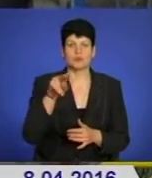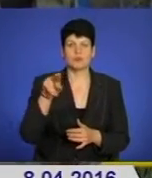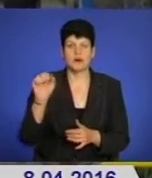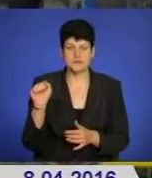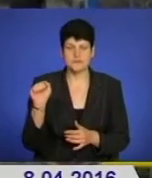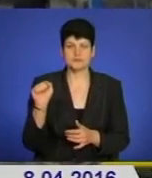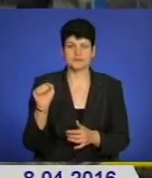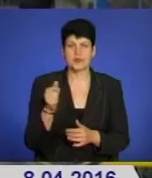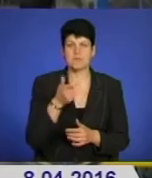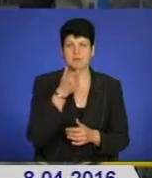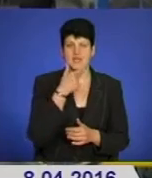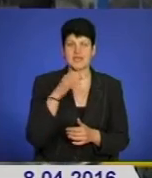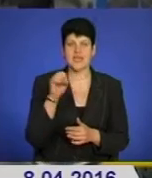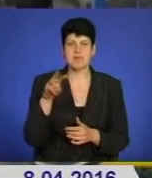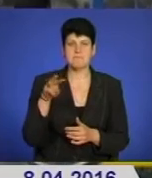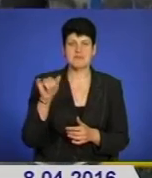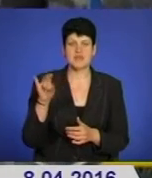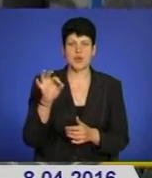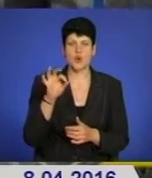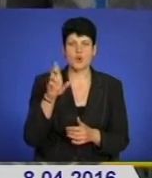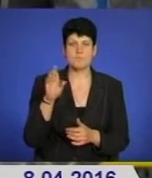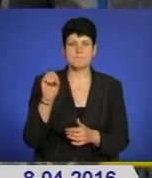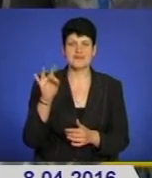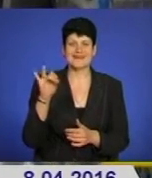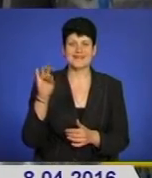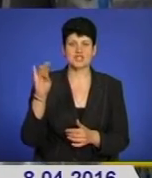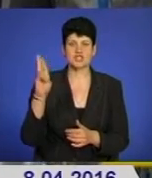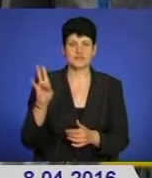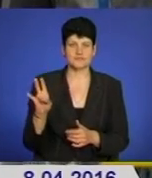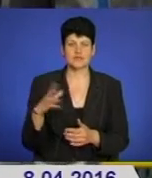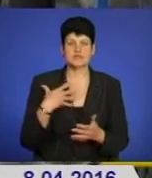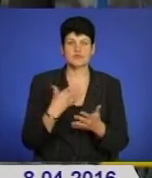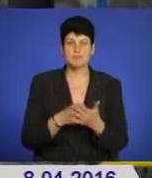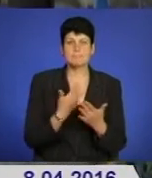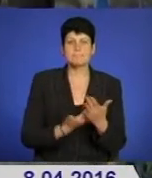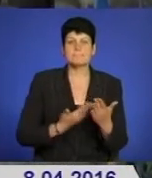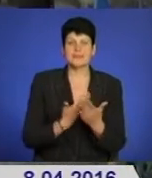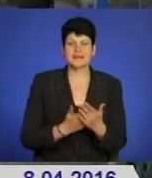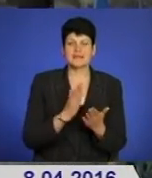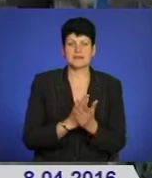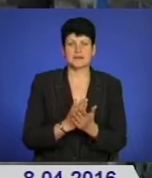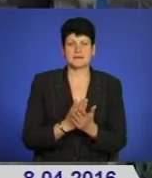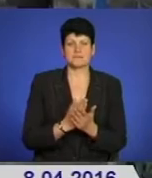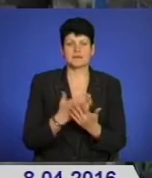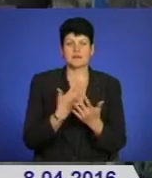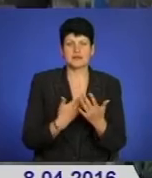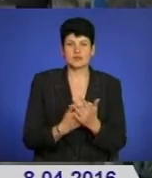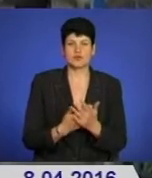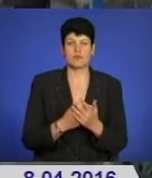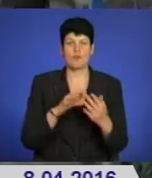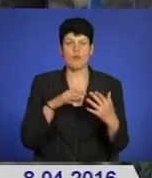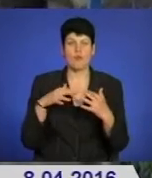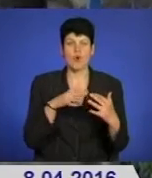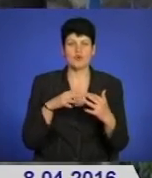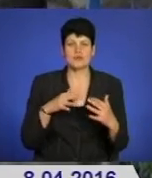Емілії Оберишин, і людині, яка своїм прикладом, життєвим прикладом, є таким зразком національно-визвольної боротьби, боротьби за